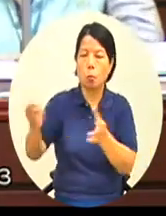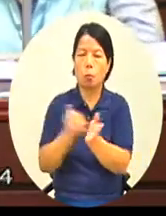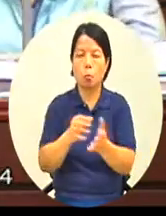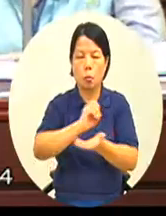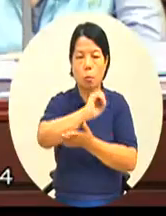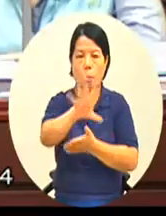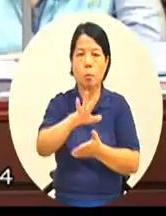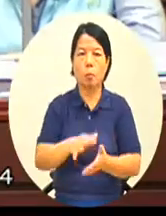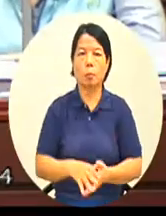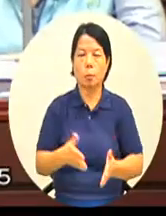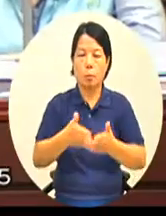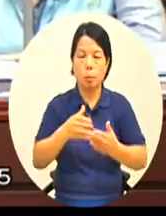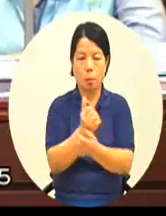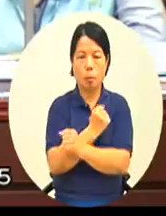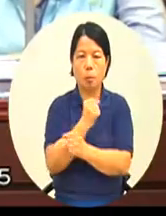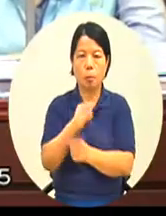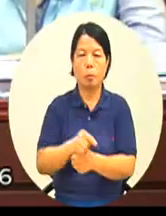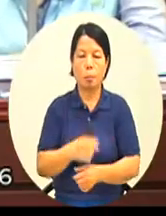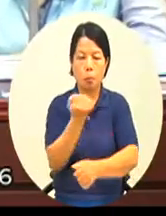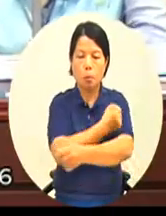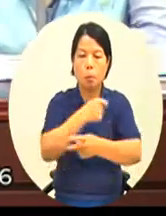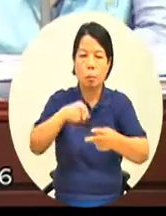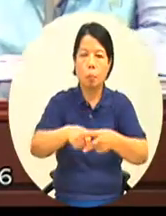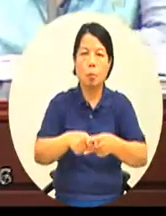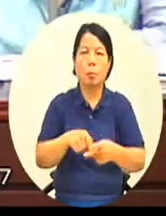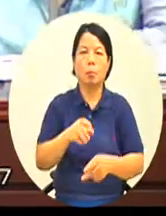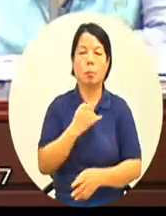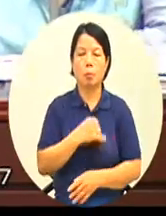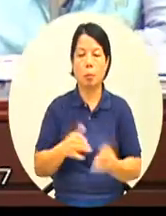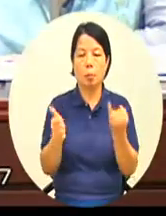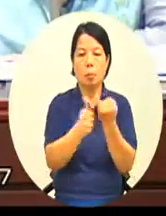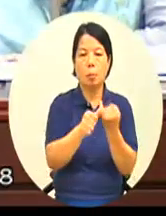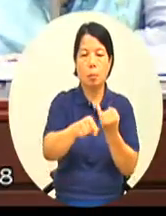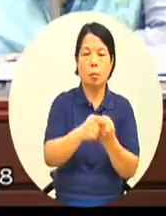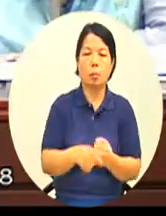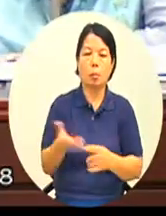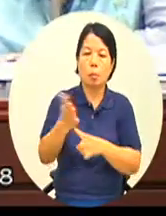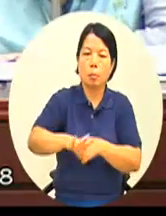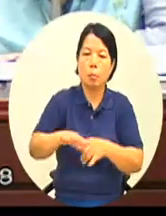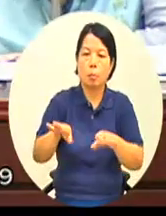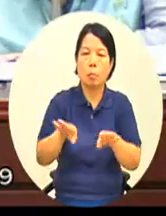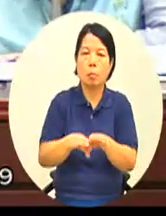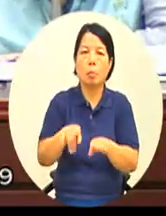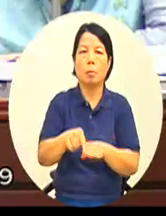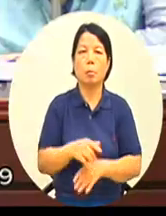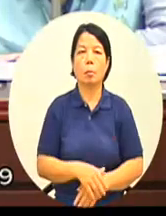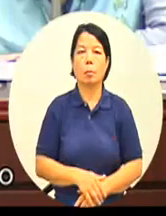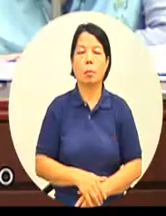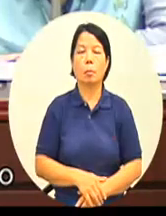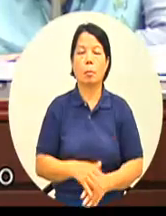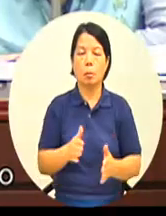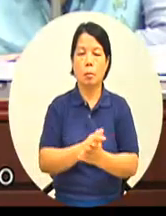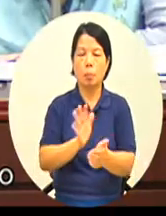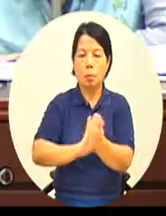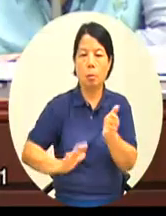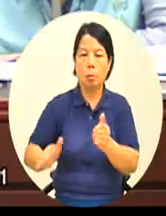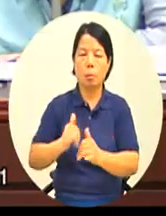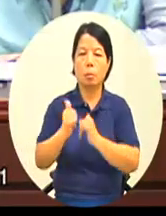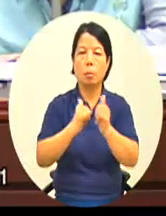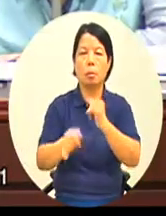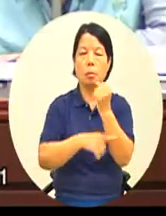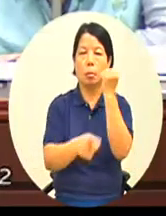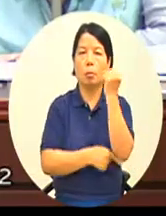他们，要注意这个劳工的权益。至于婚假跟丧假的部分，因为这个牵涉到民法的修